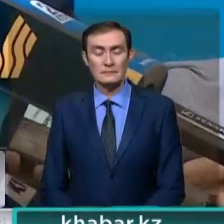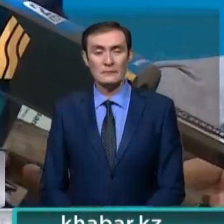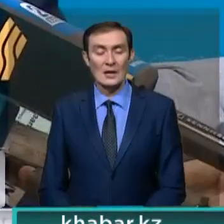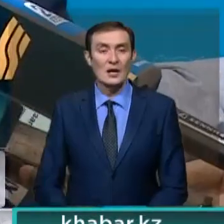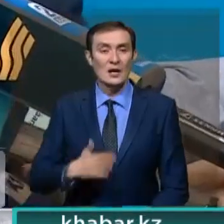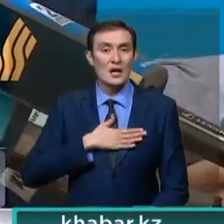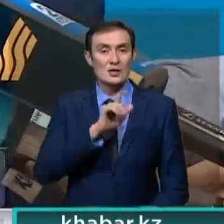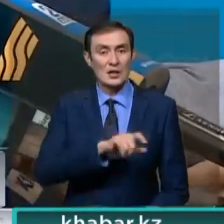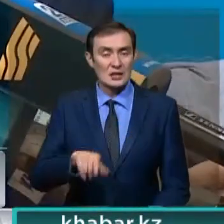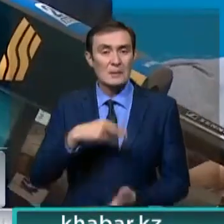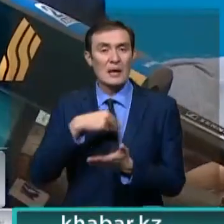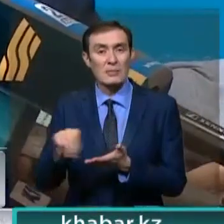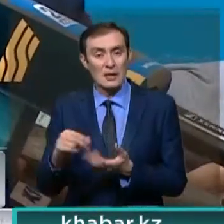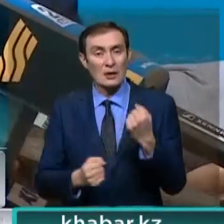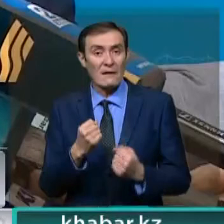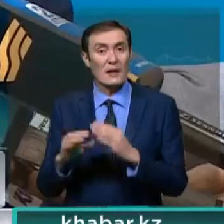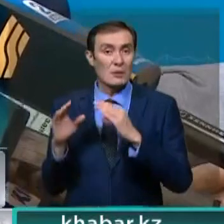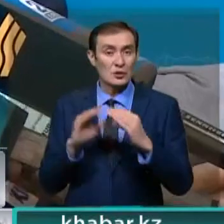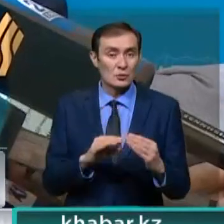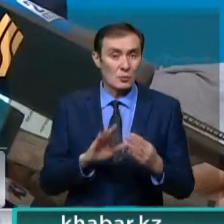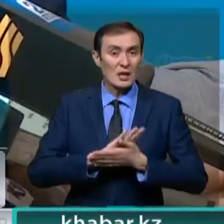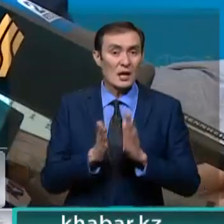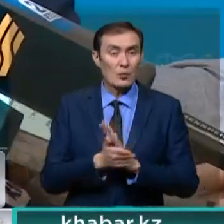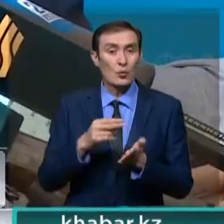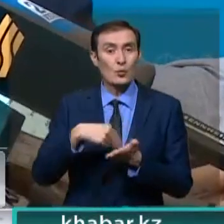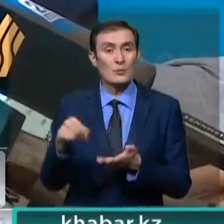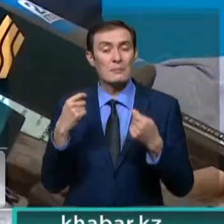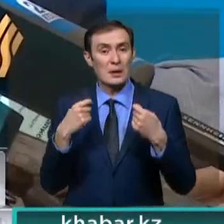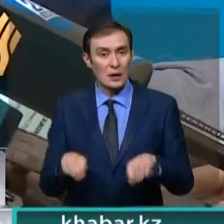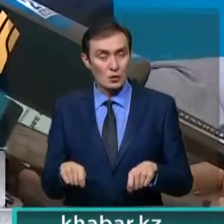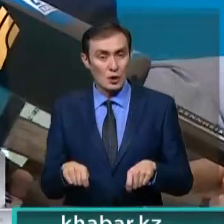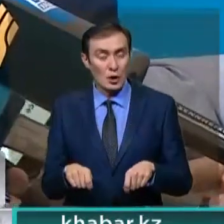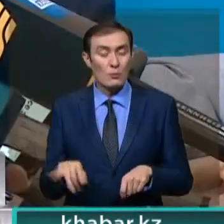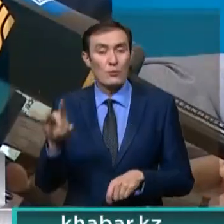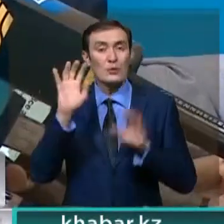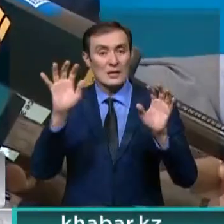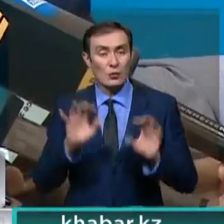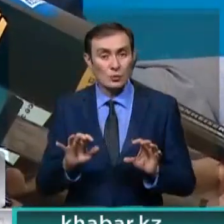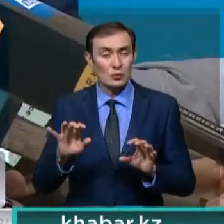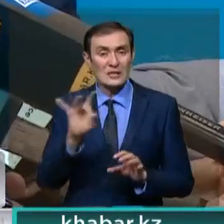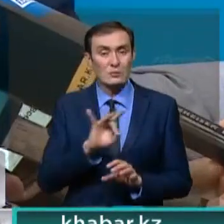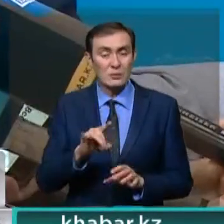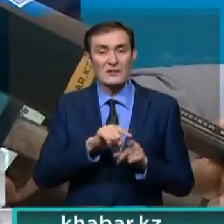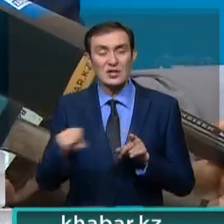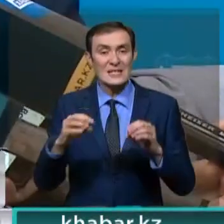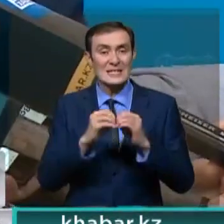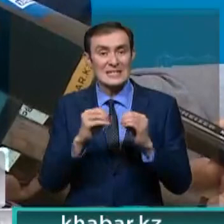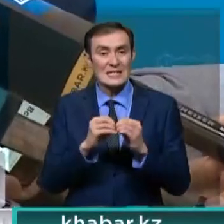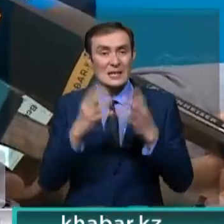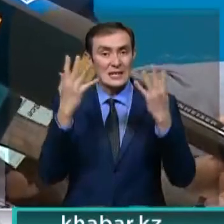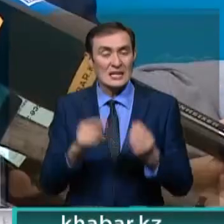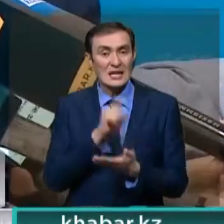Наши граждане, приобретаете автомашины по договору купли-продажи. По закону Республики Казахстан в течение 10 суток